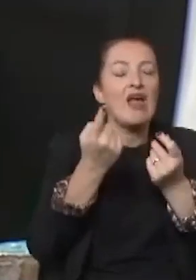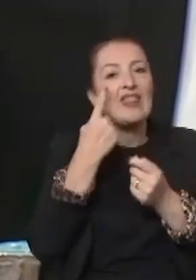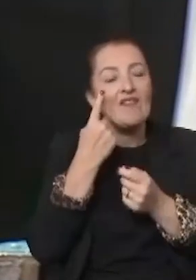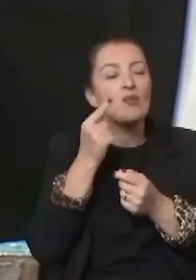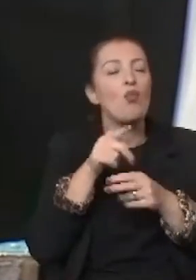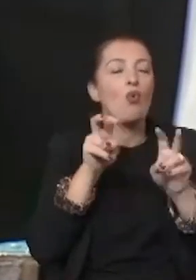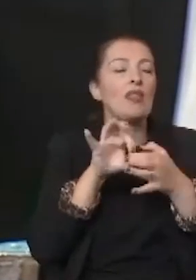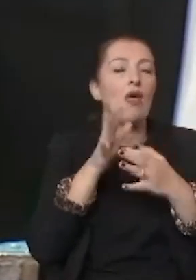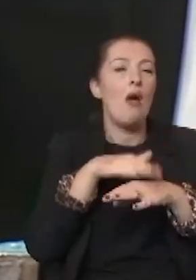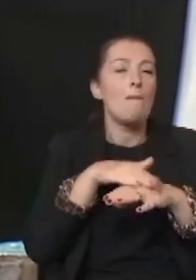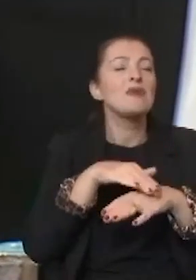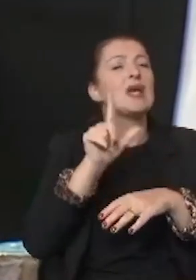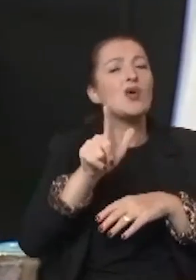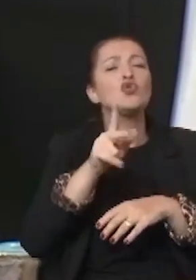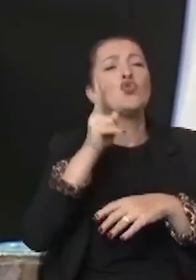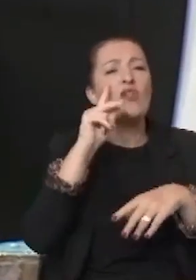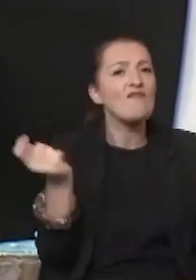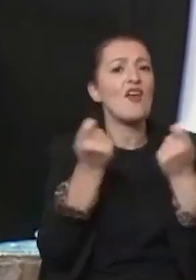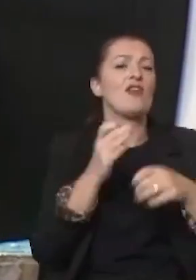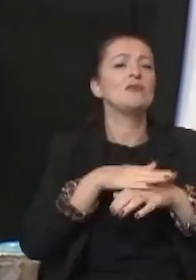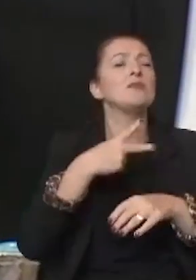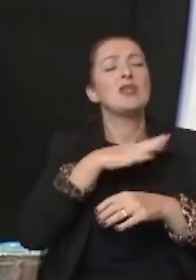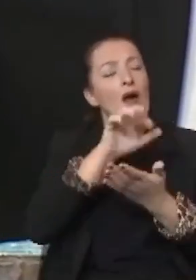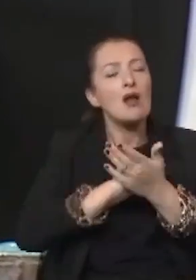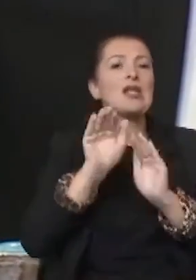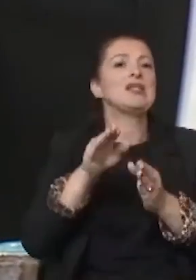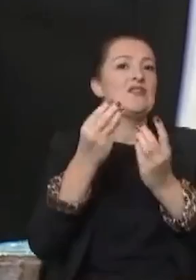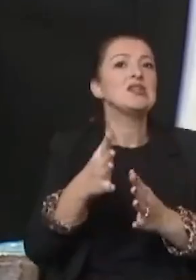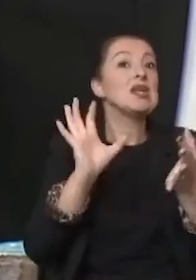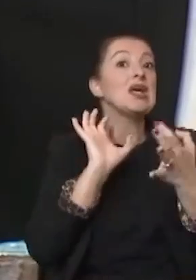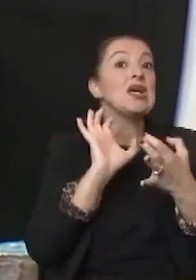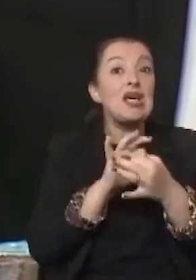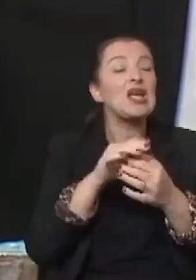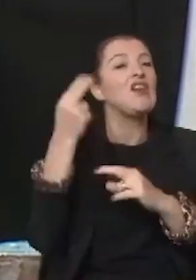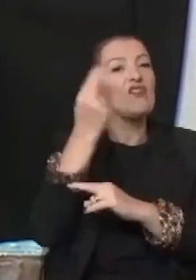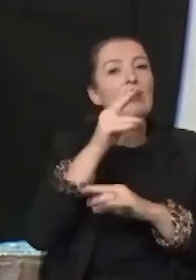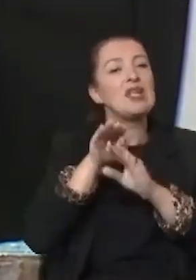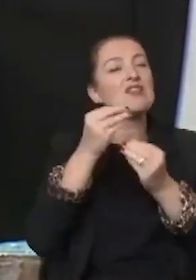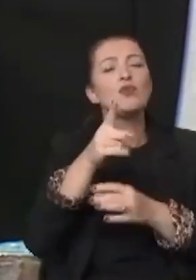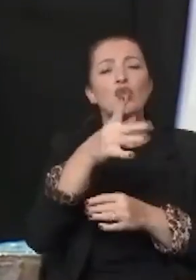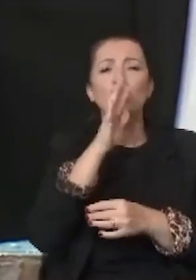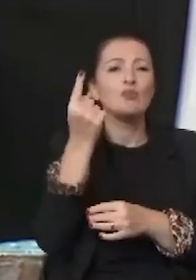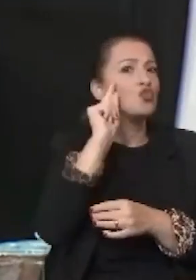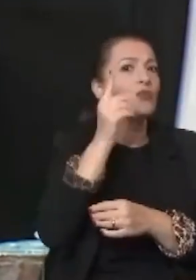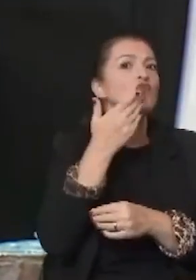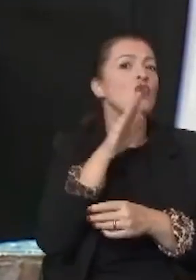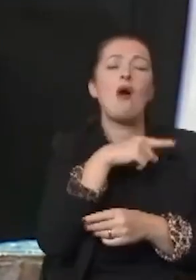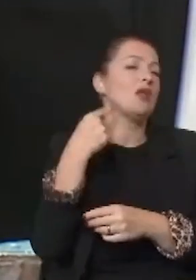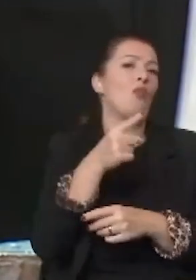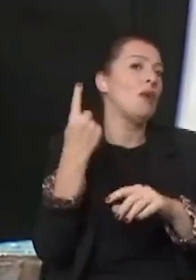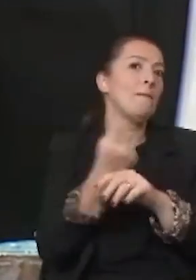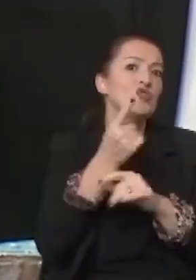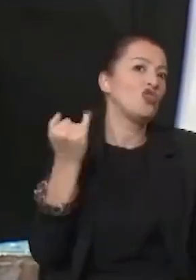konuda ne yapması gerekiyorsa sonuna kadar yapacaktır. Biz de her türlü desteği vereceğizdir. İlgili firma da her türlü desteği verecektir. Bunlara hiç şüphemiz yoktur. Asla böyle bir şey